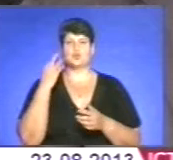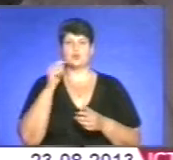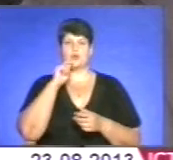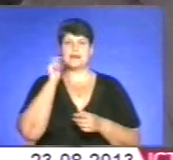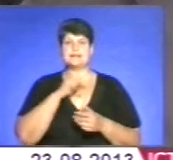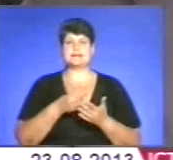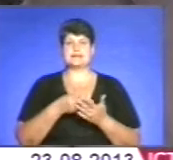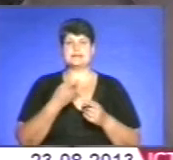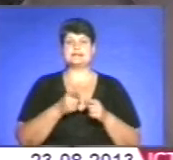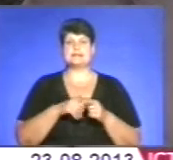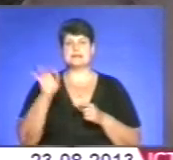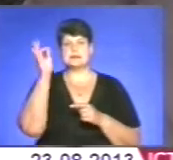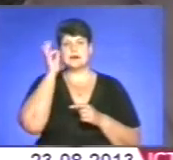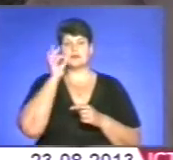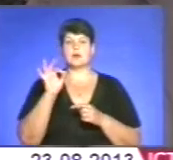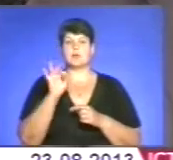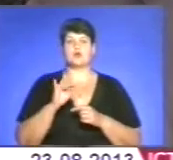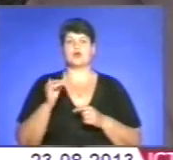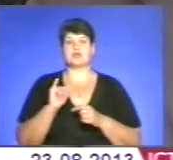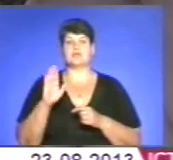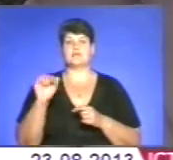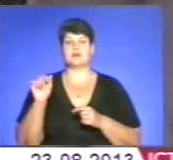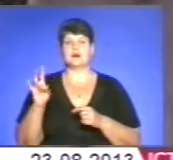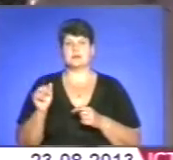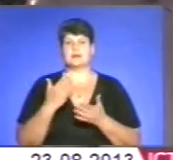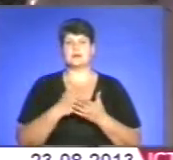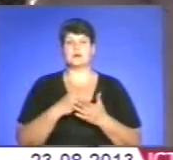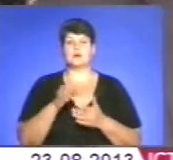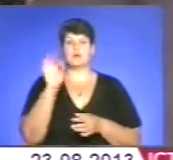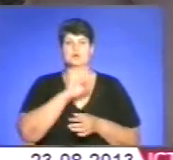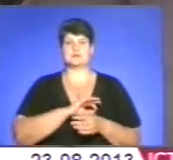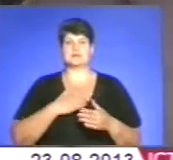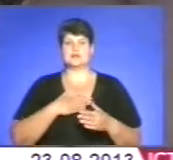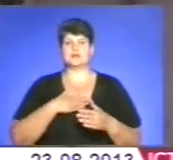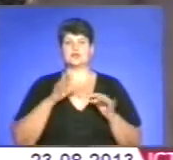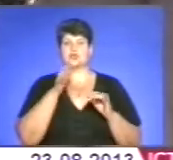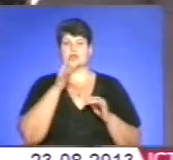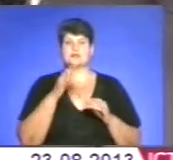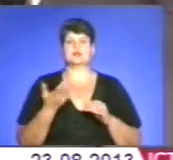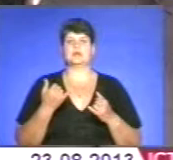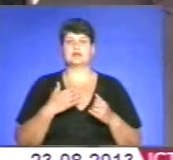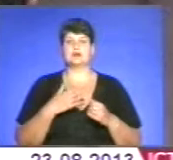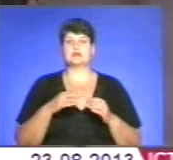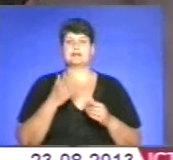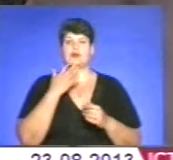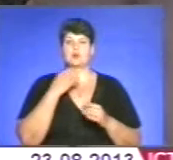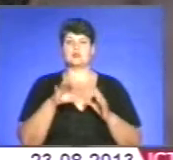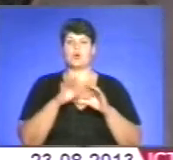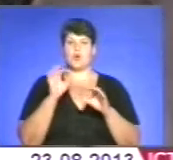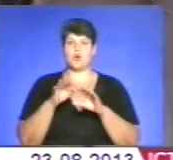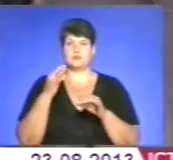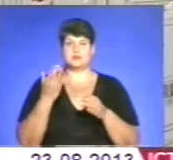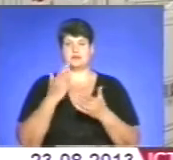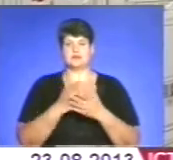що оця згадка про Івана, вона дуже корисна для теперішнього часу, для теперішнього покоління і народних обранців, і для тих людей, які працюють в